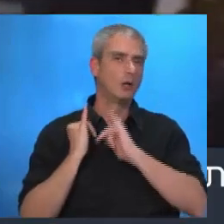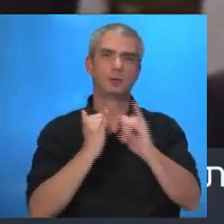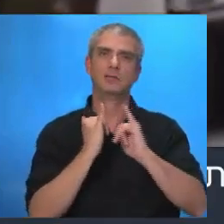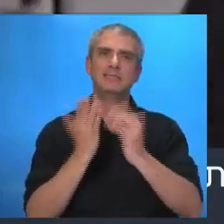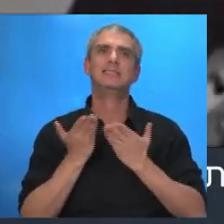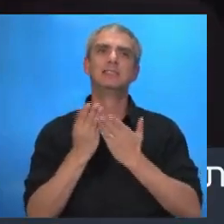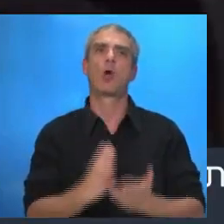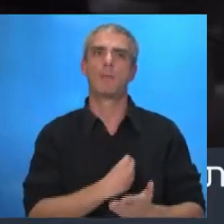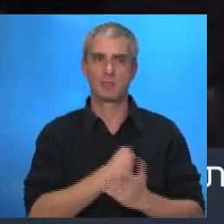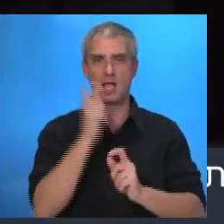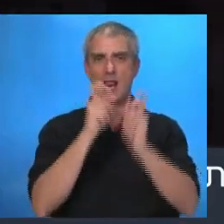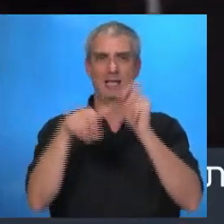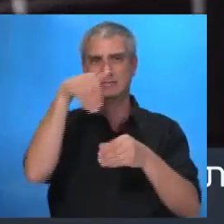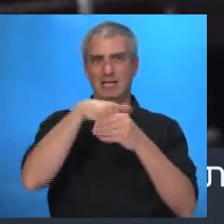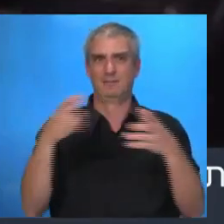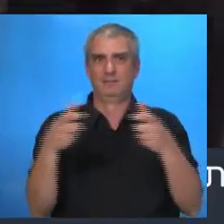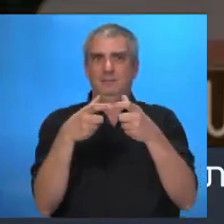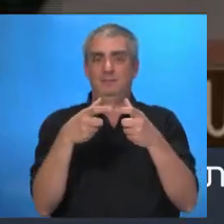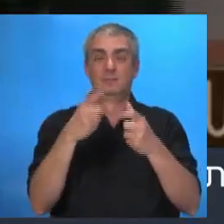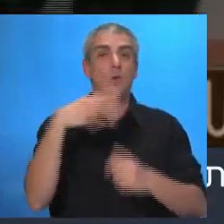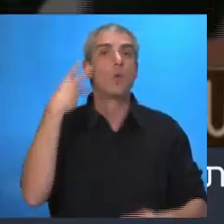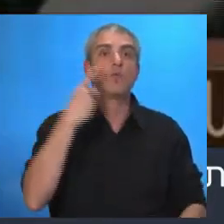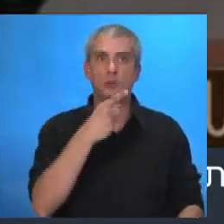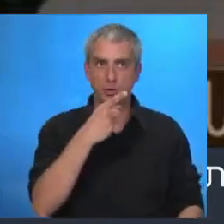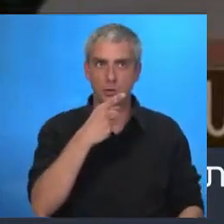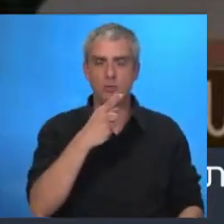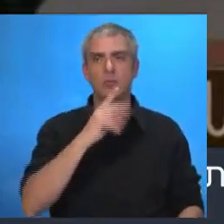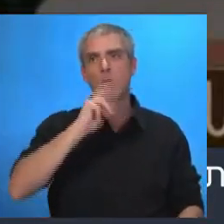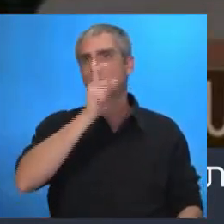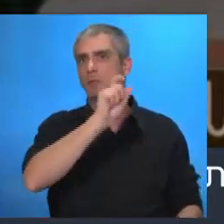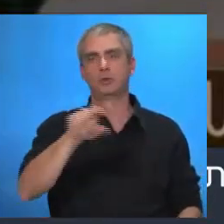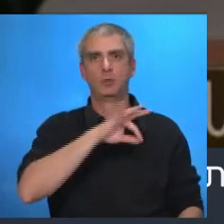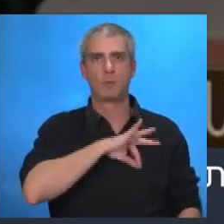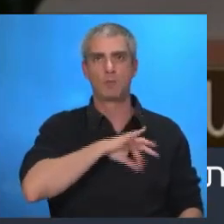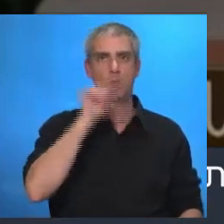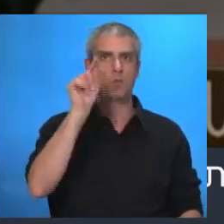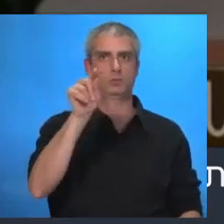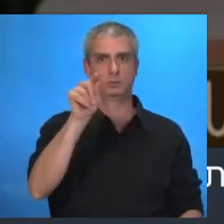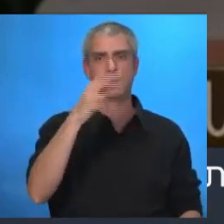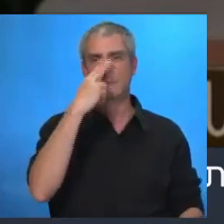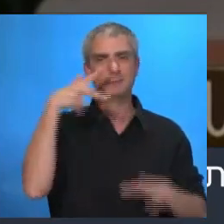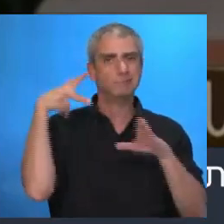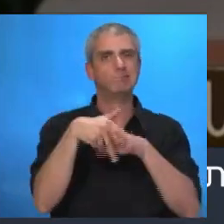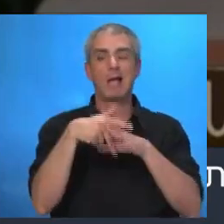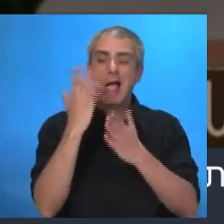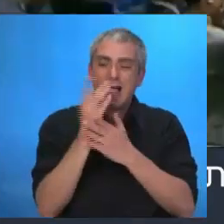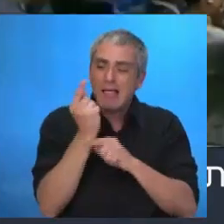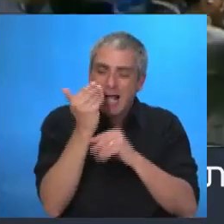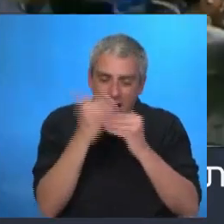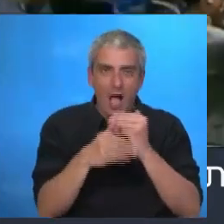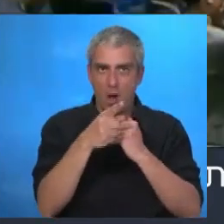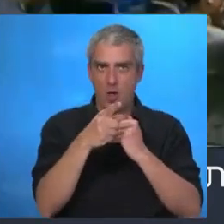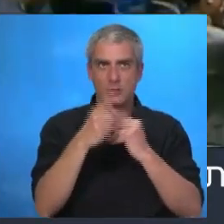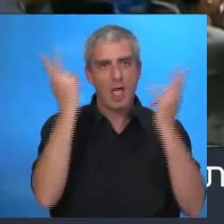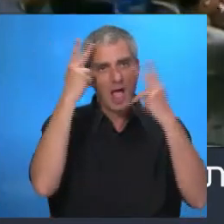הומניטרי לאזרחים הנצורים. בוושינגטון שווים ומאשימים את רוסיה בניסיון לטרפד עד הרגע האחרון את